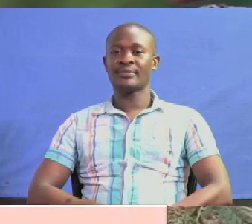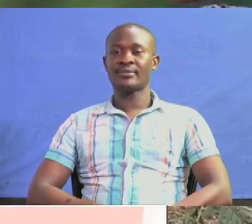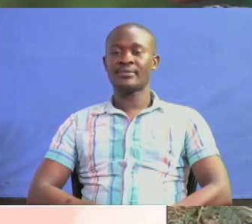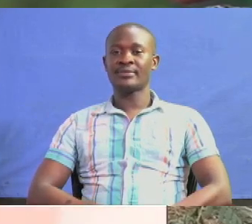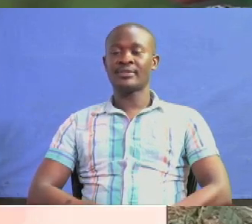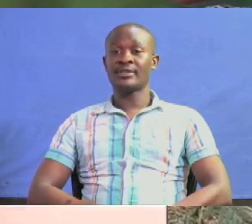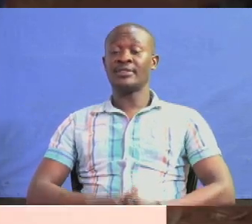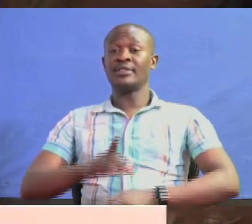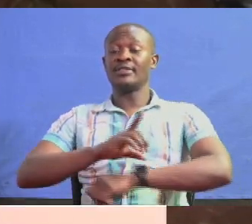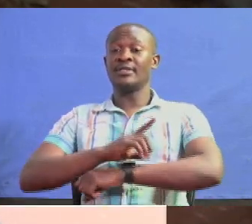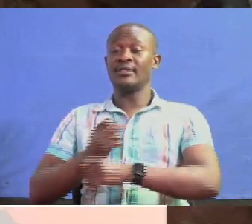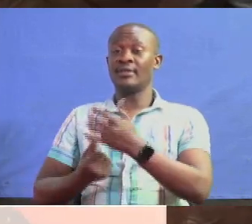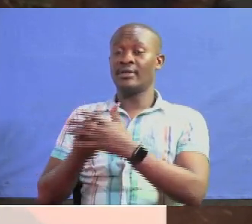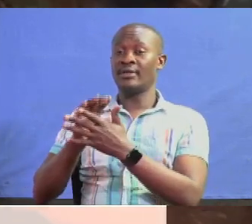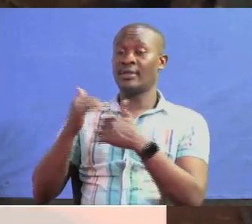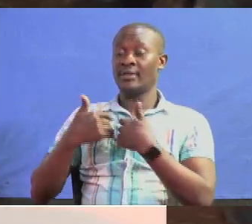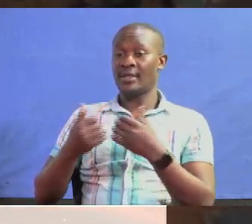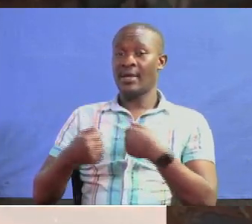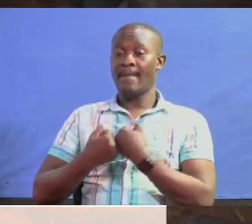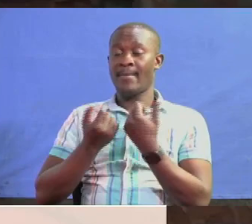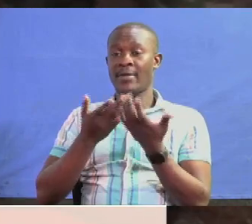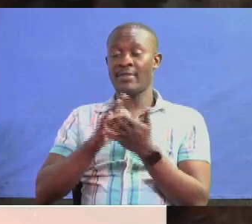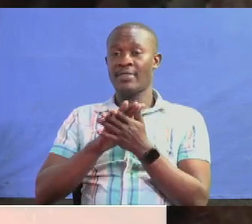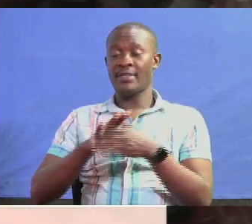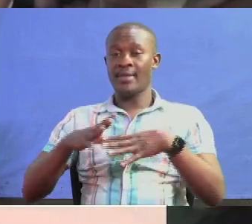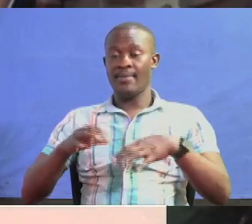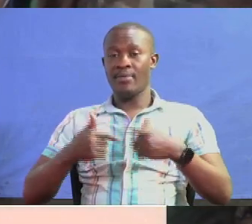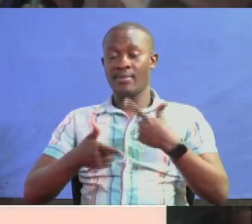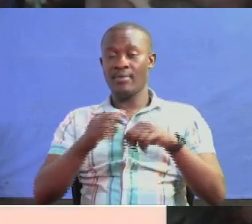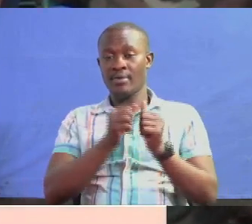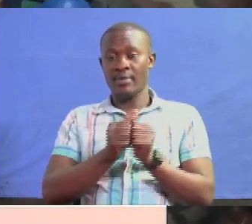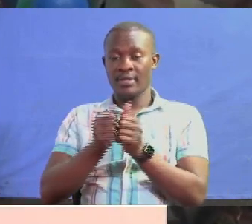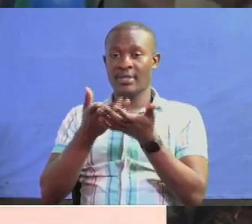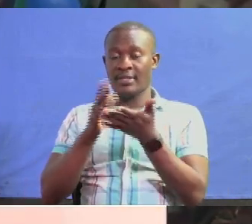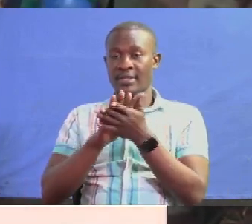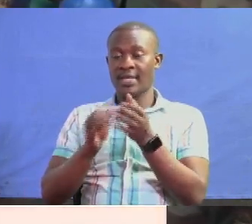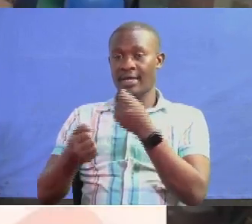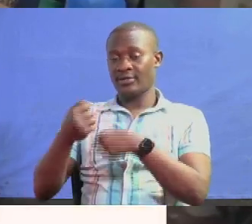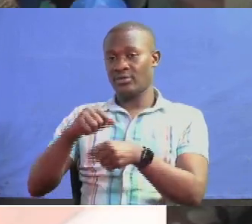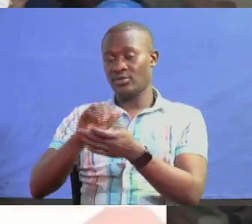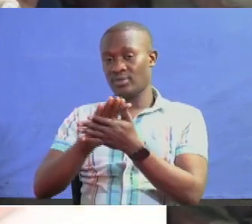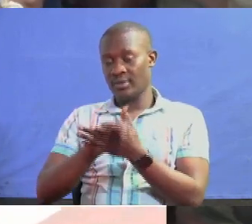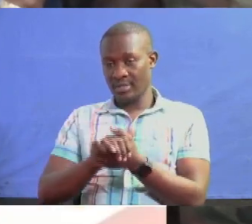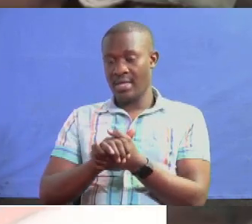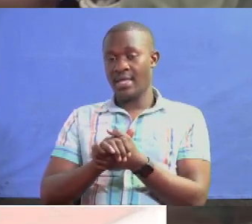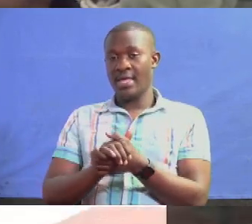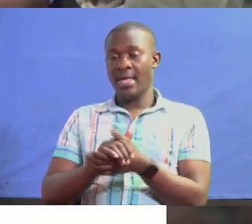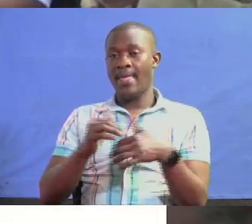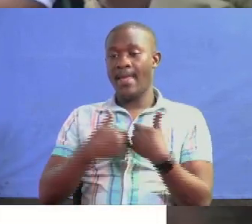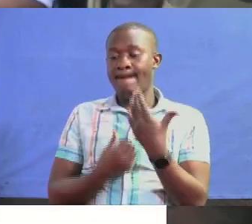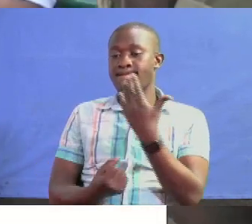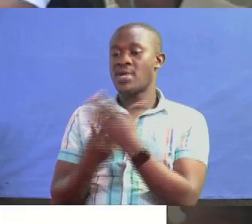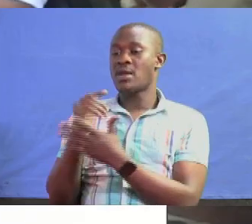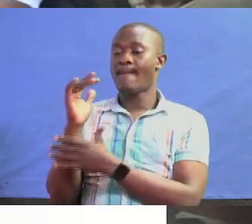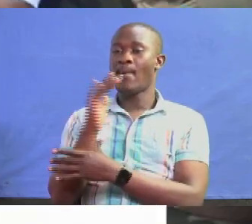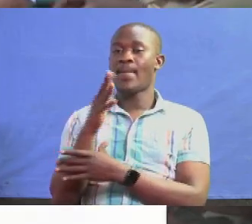Siku ya kitaifa ya upandaji miti ilifanyika leo, huku raia wakijiunga na hafla hii. Kauli mbiu ya mwaka huu ilikuwa panda miti,